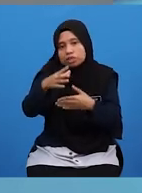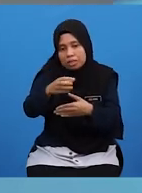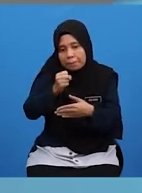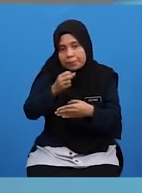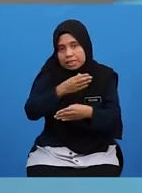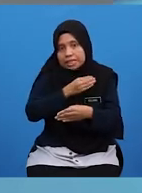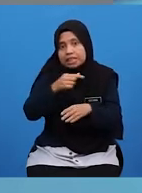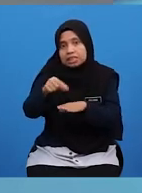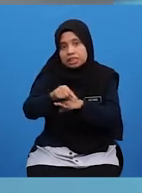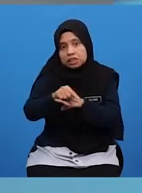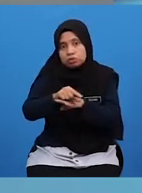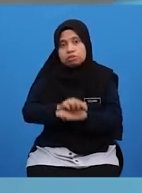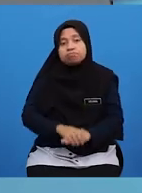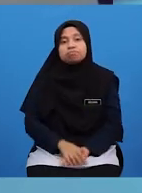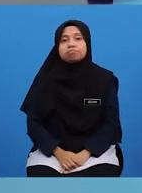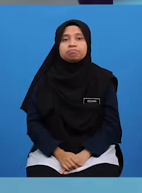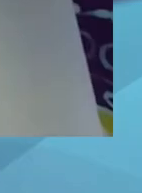diambil dan digunakan.